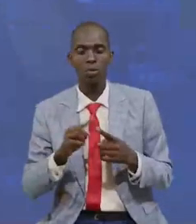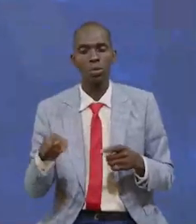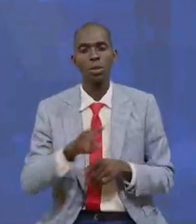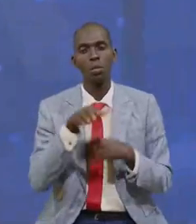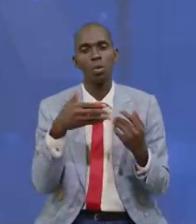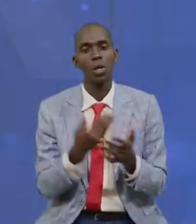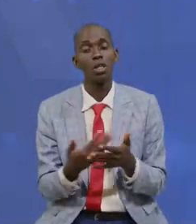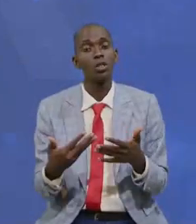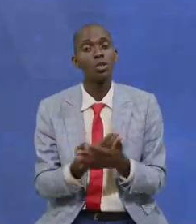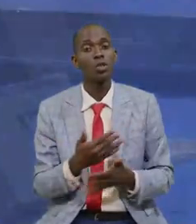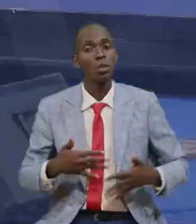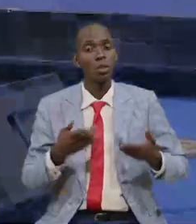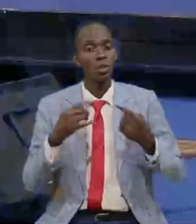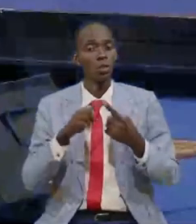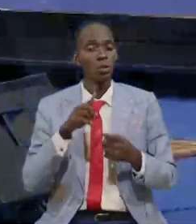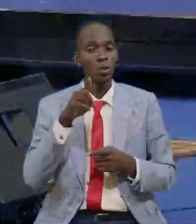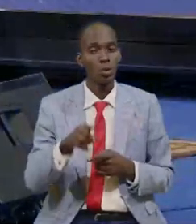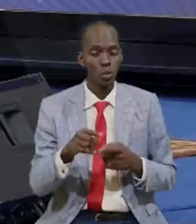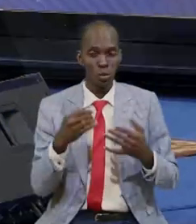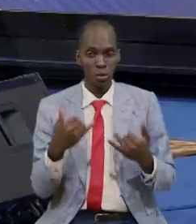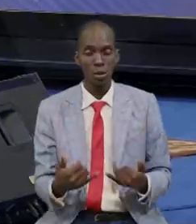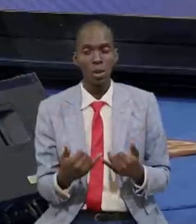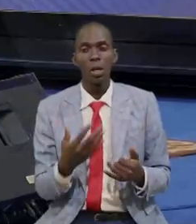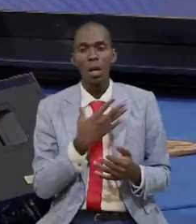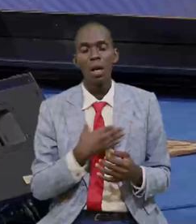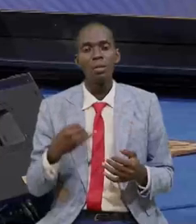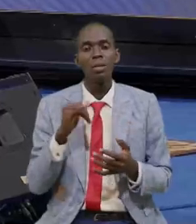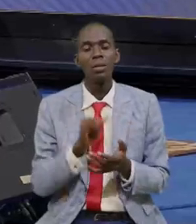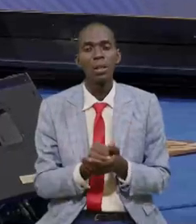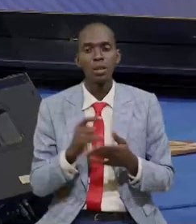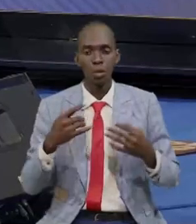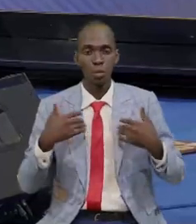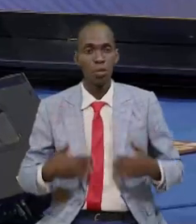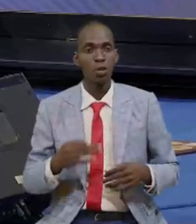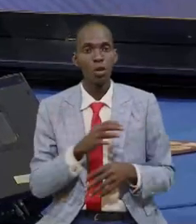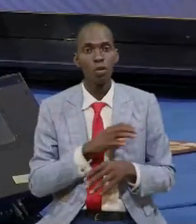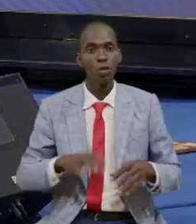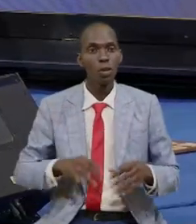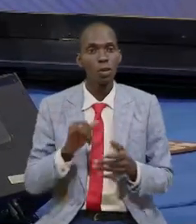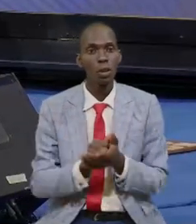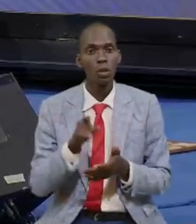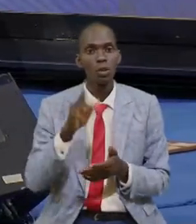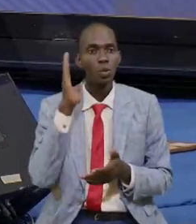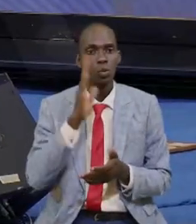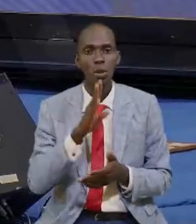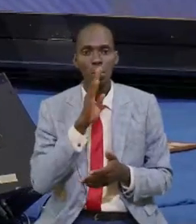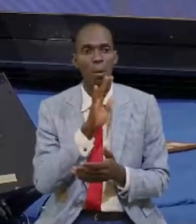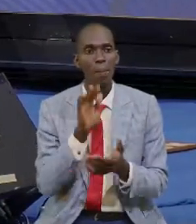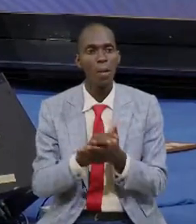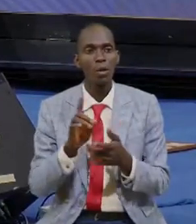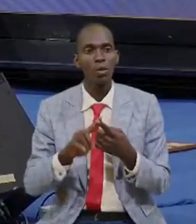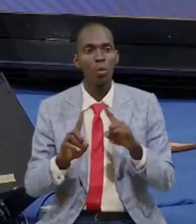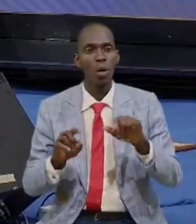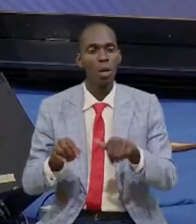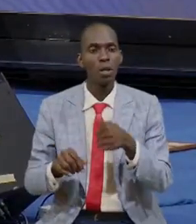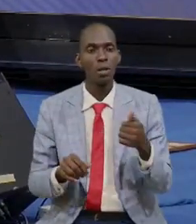à mort en ce qui concerne la loi. Pour que vous apparteniez à un autre. À celui